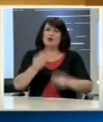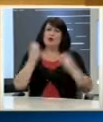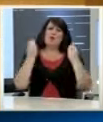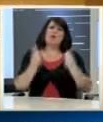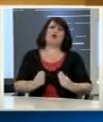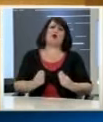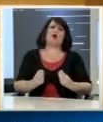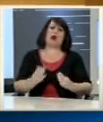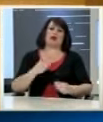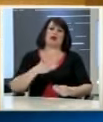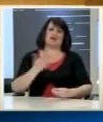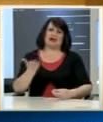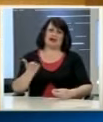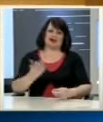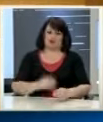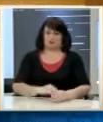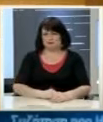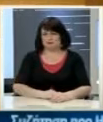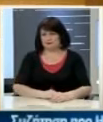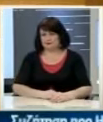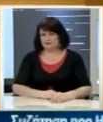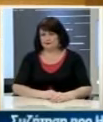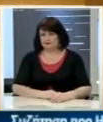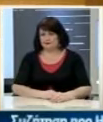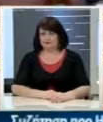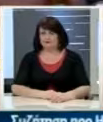το καλύτερο σας